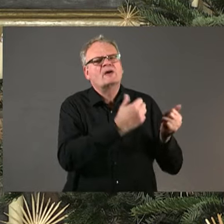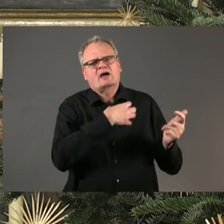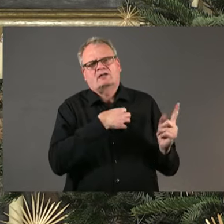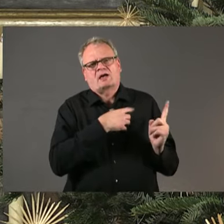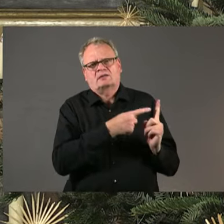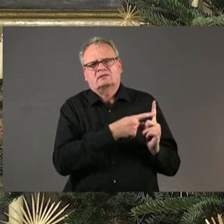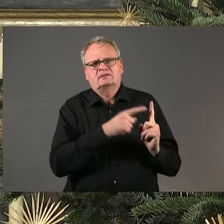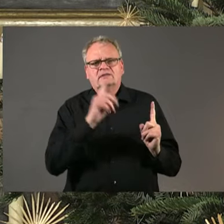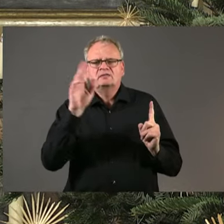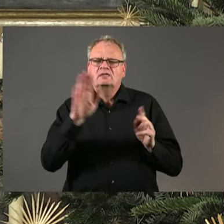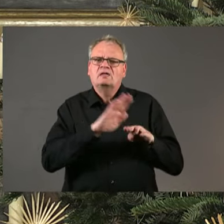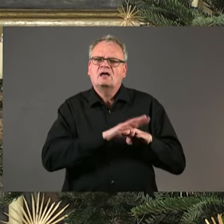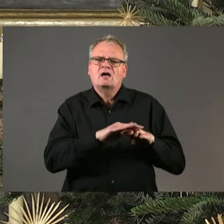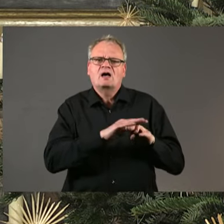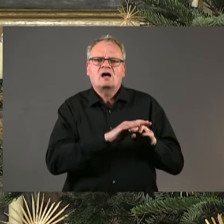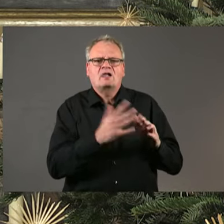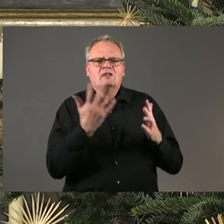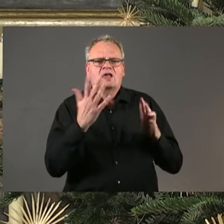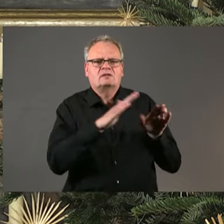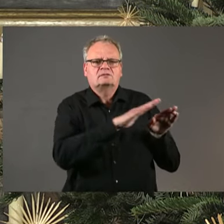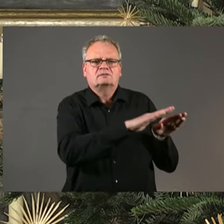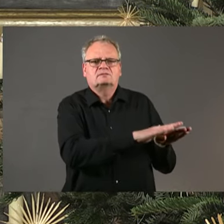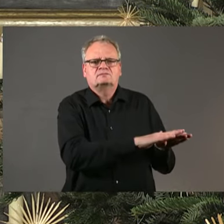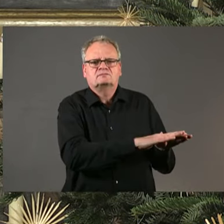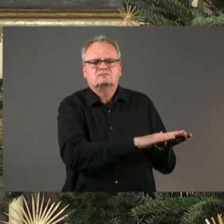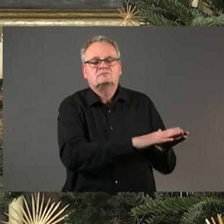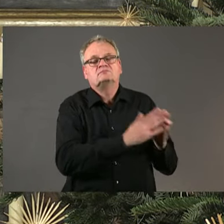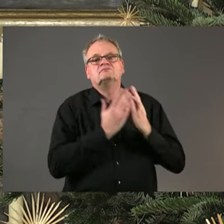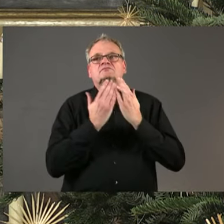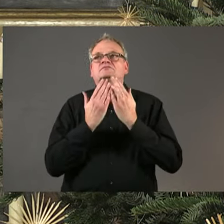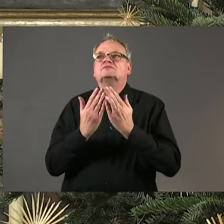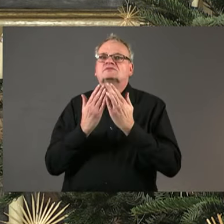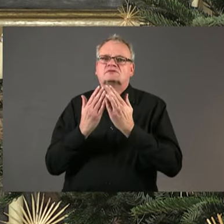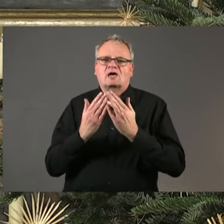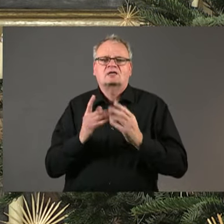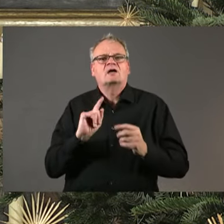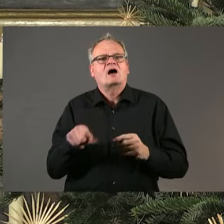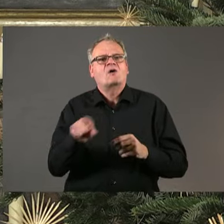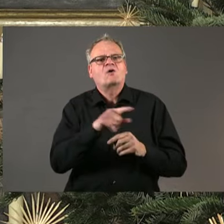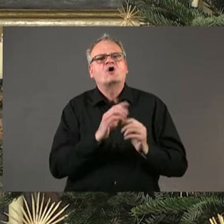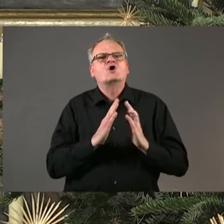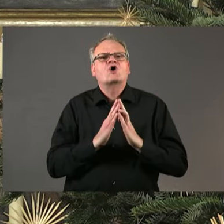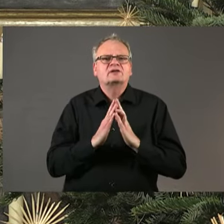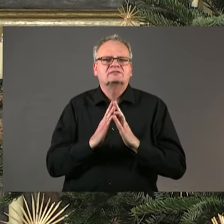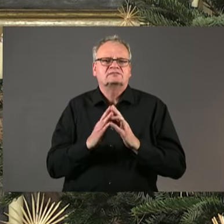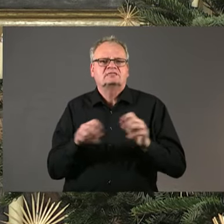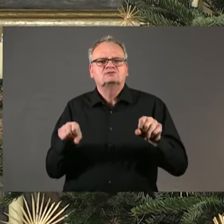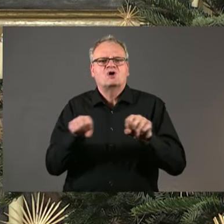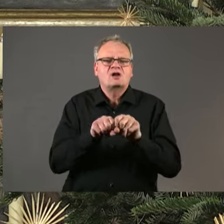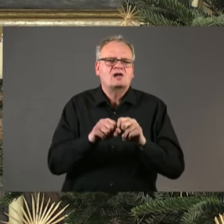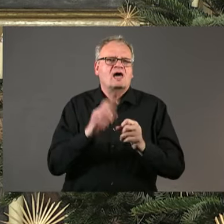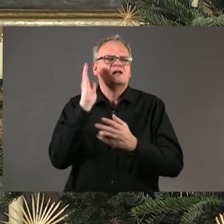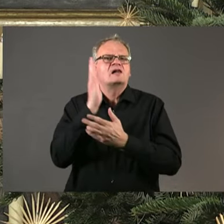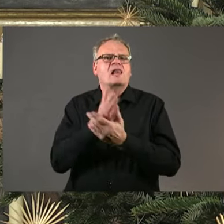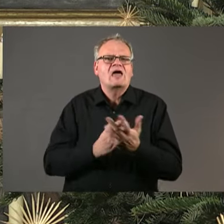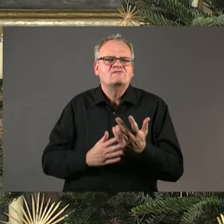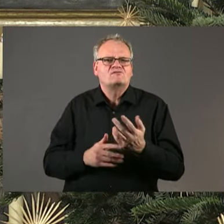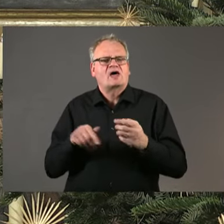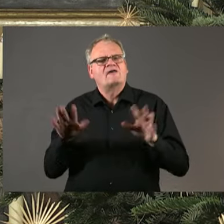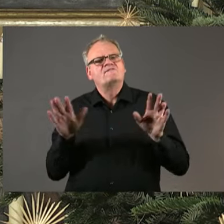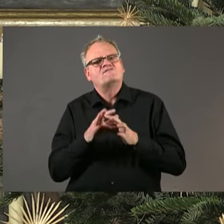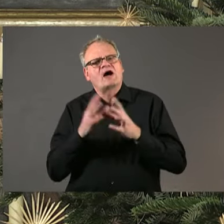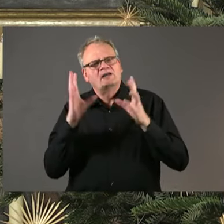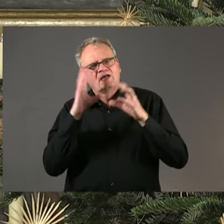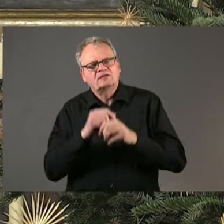deine heilenden Hände auf ihr liegen. Danke, dass wir gemeinsam mit dem wunderbaren Lifeline-Team deiner Geburt und Menschwerdung gedenken dürfen.